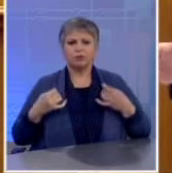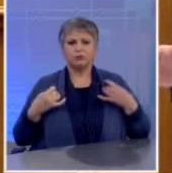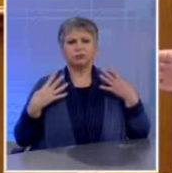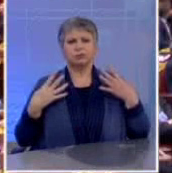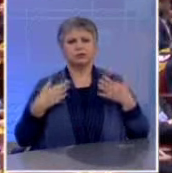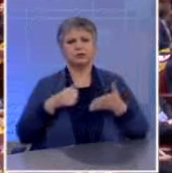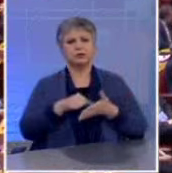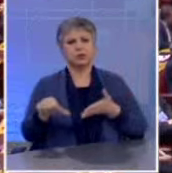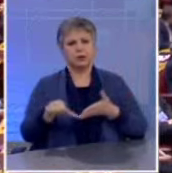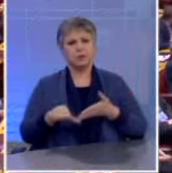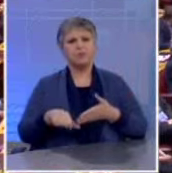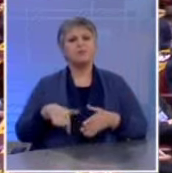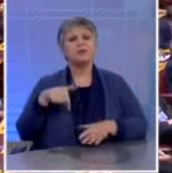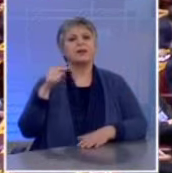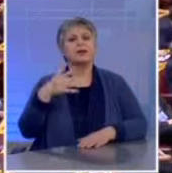Κάντε ένα διάλειμμα.